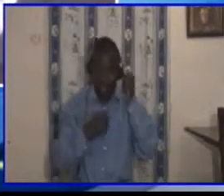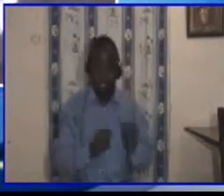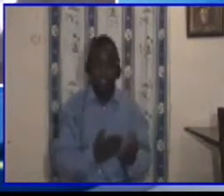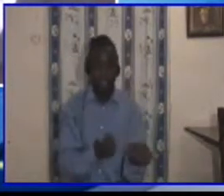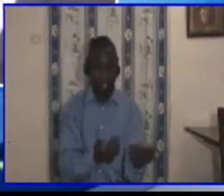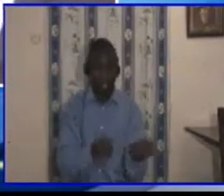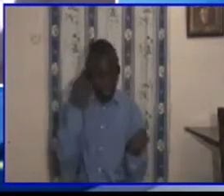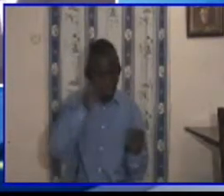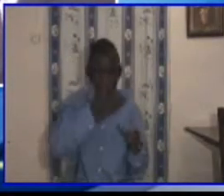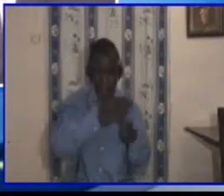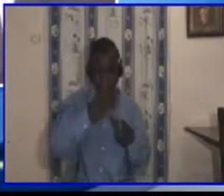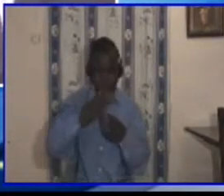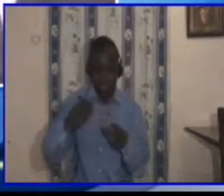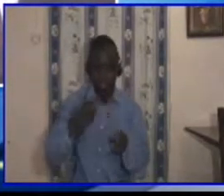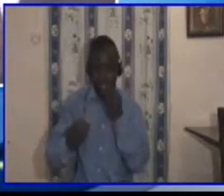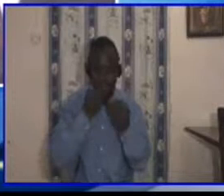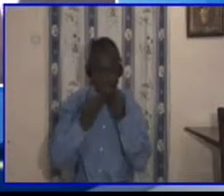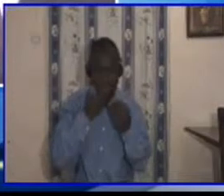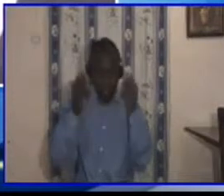distribuzione del cibo